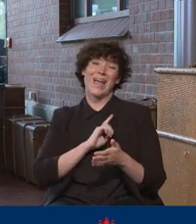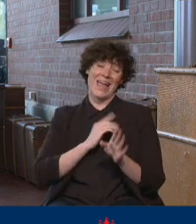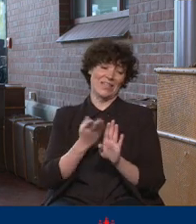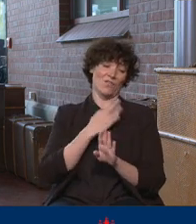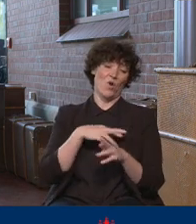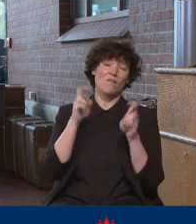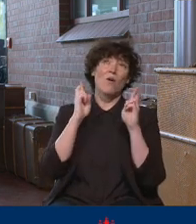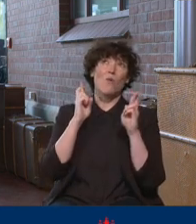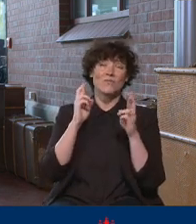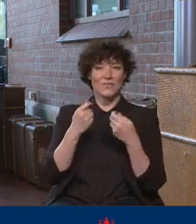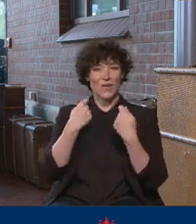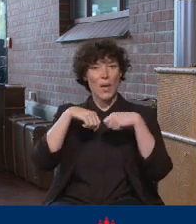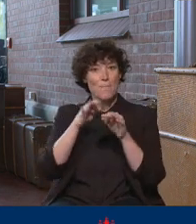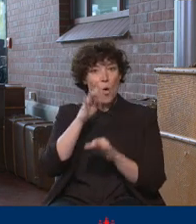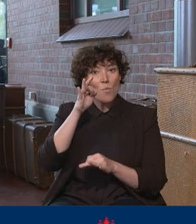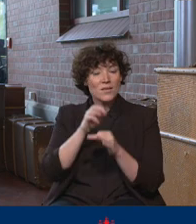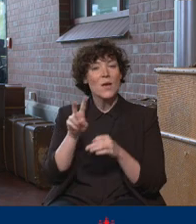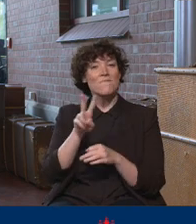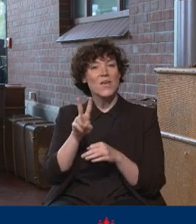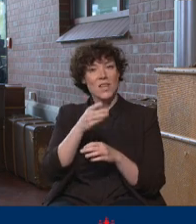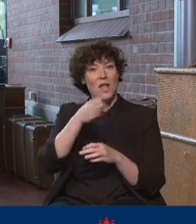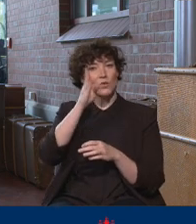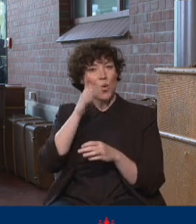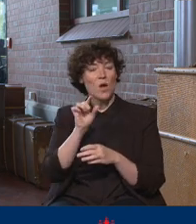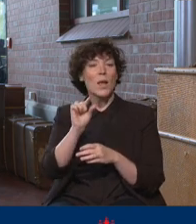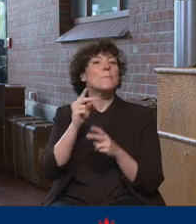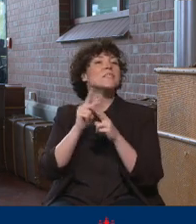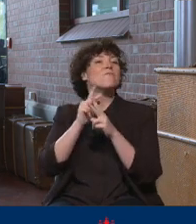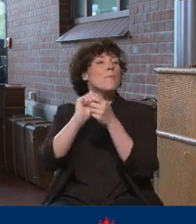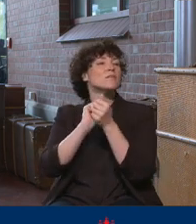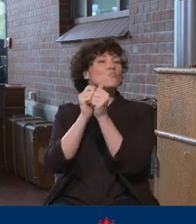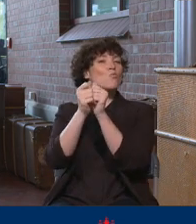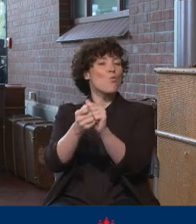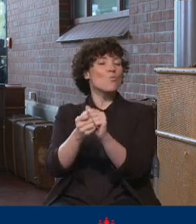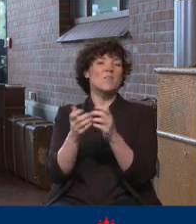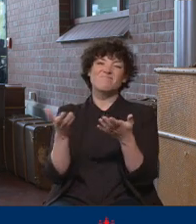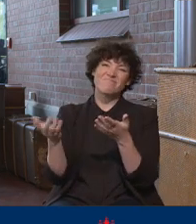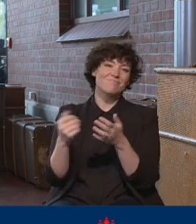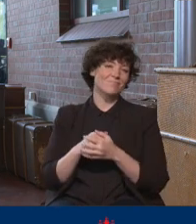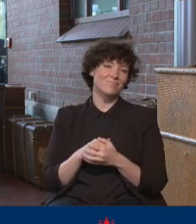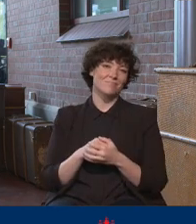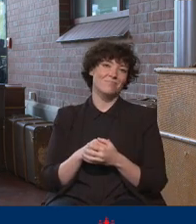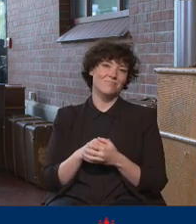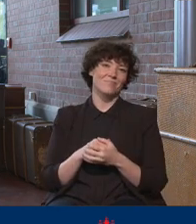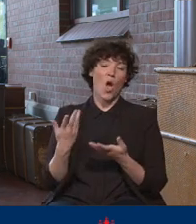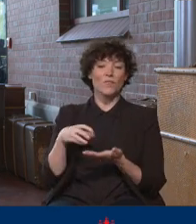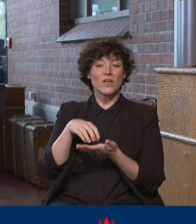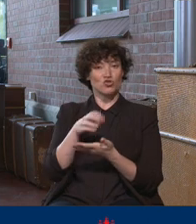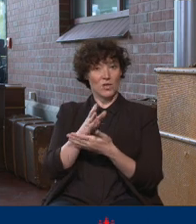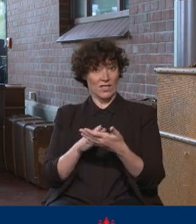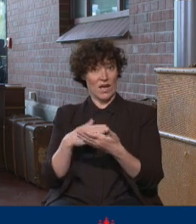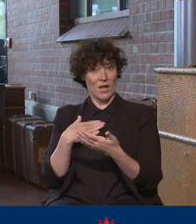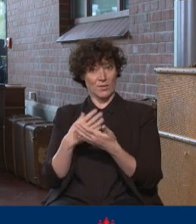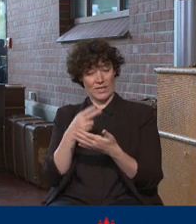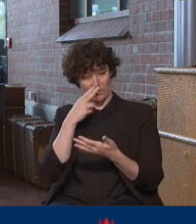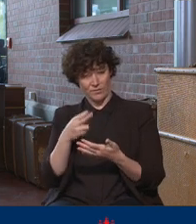die baumaßnahmen felder norden dann auch verbessert wird wir sind einer der ärmsten stadtteile und